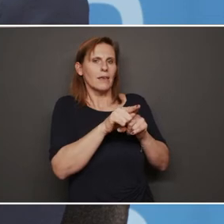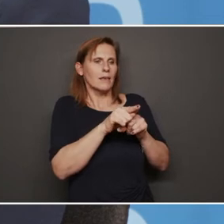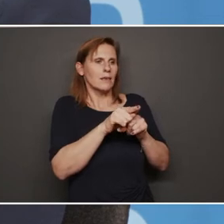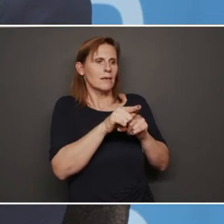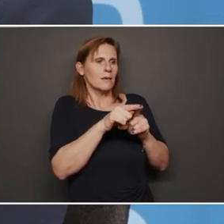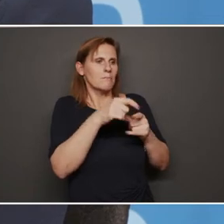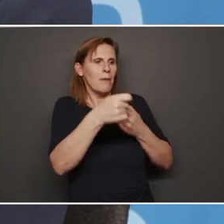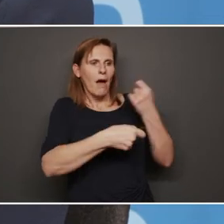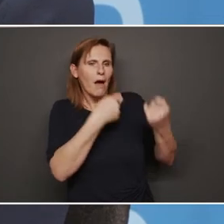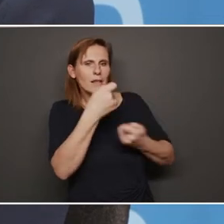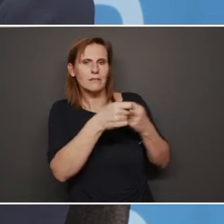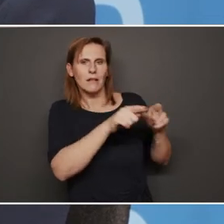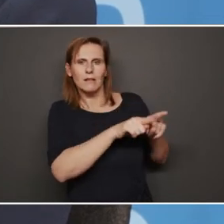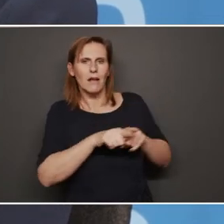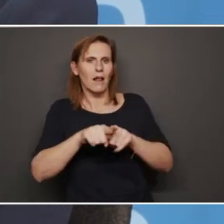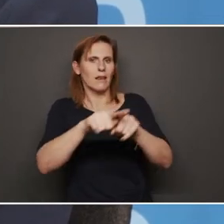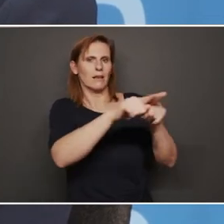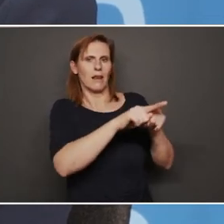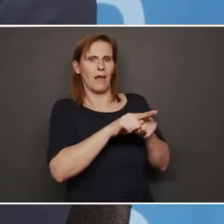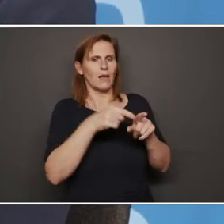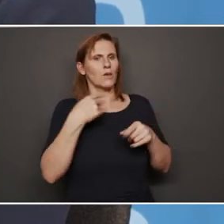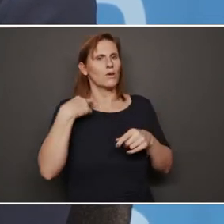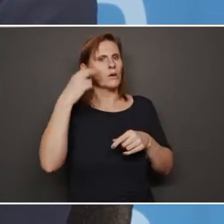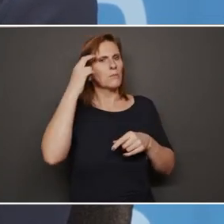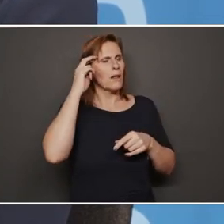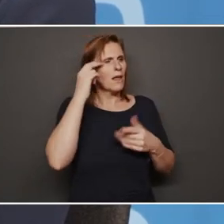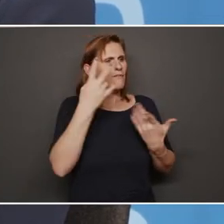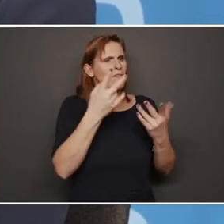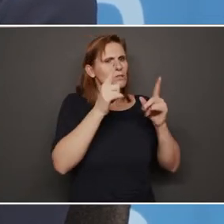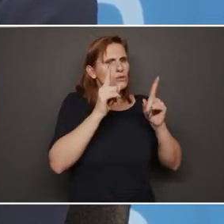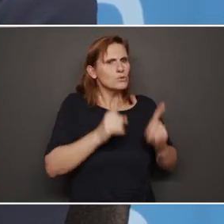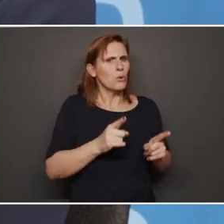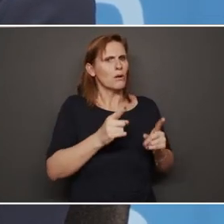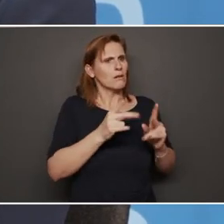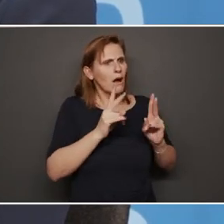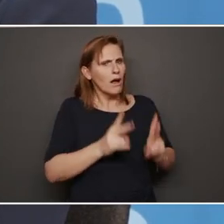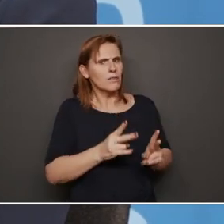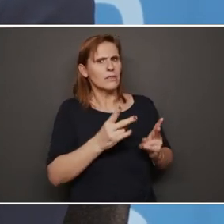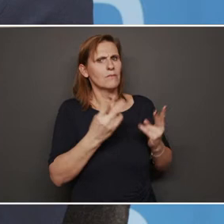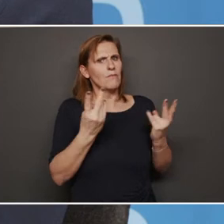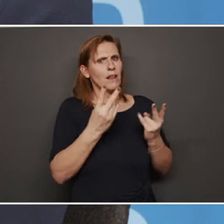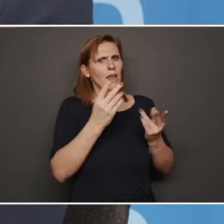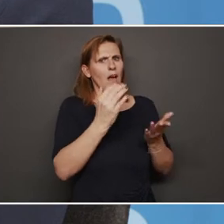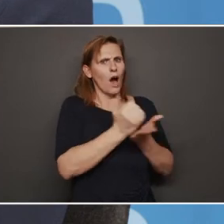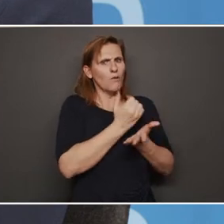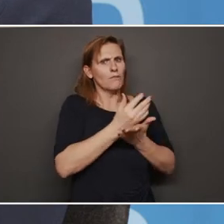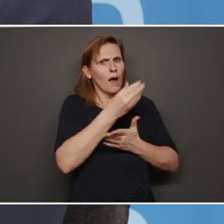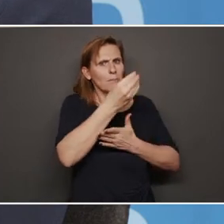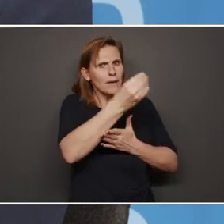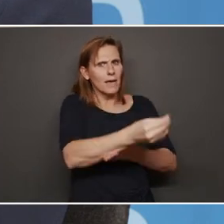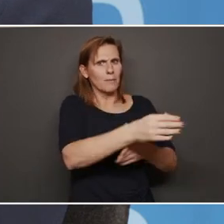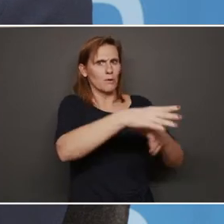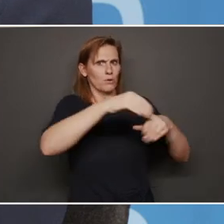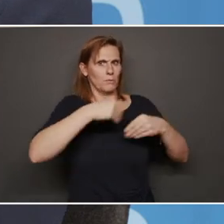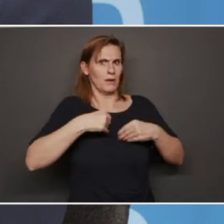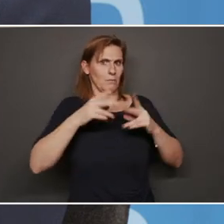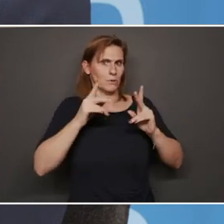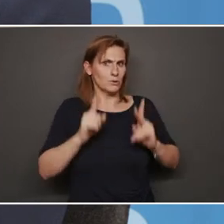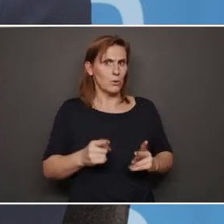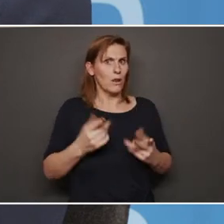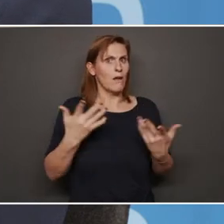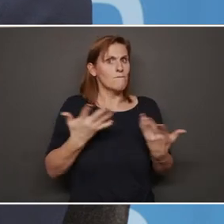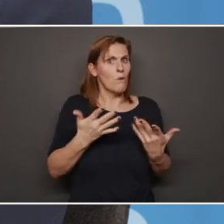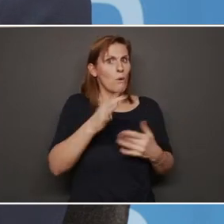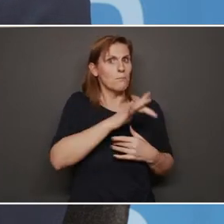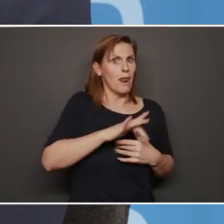zu überlegen, für was brauche ich den Mitarbeiter, was soll er können, welche Aufgabe soll er übernehmen, also wo habe ich einen